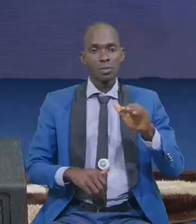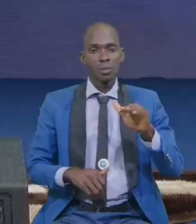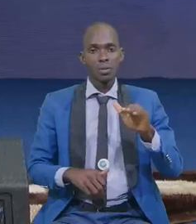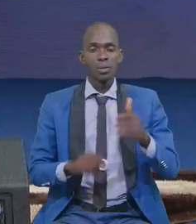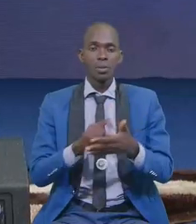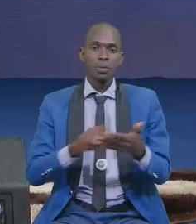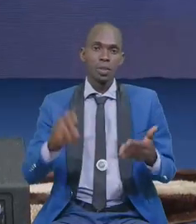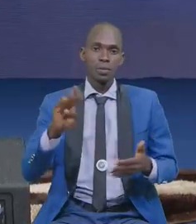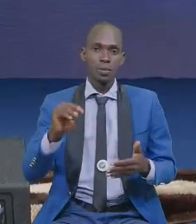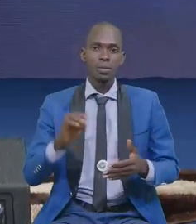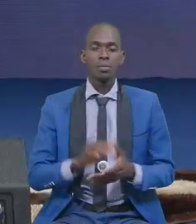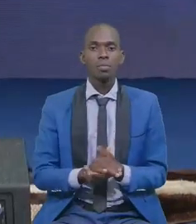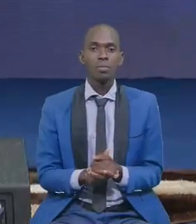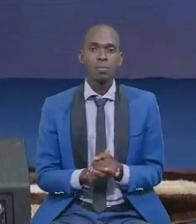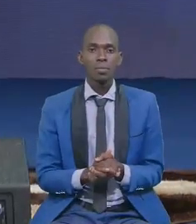verset 14.